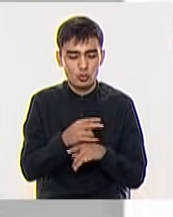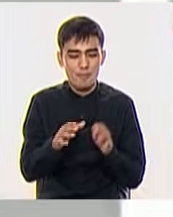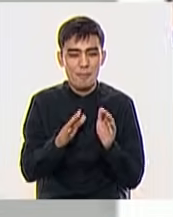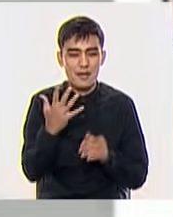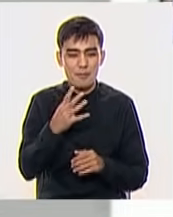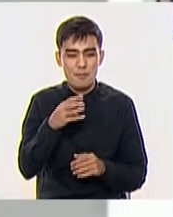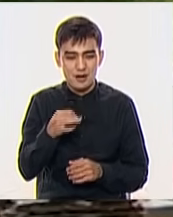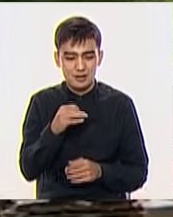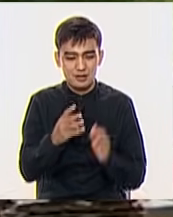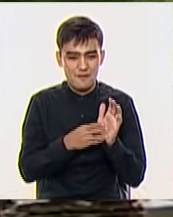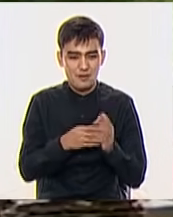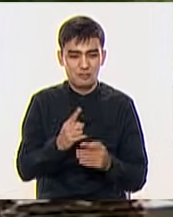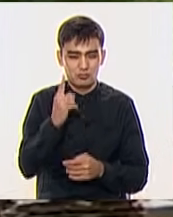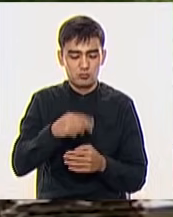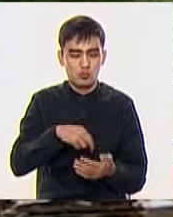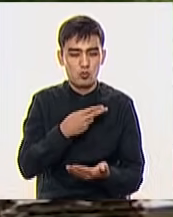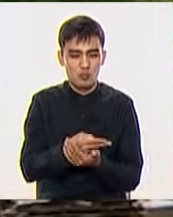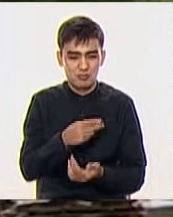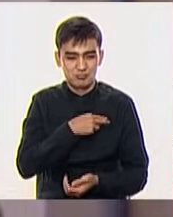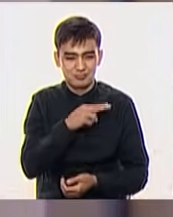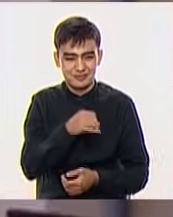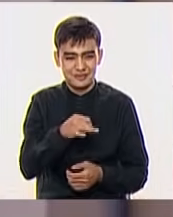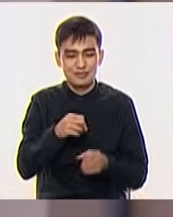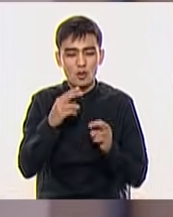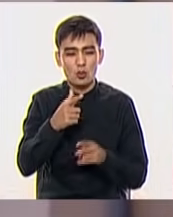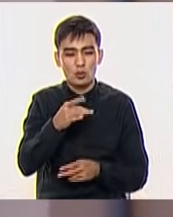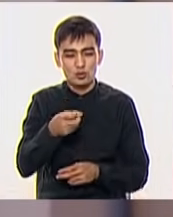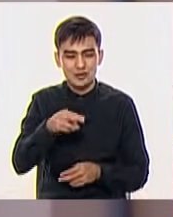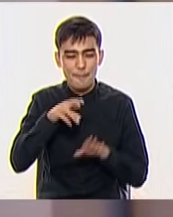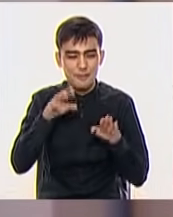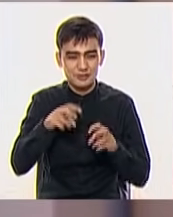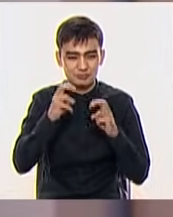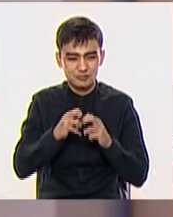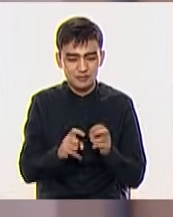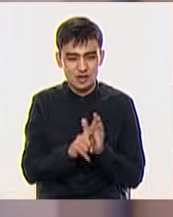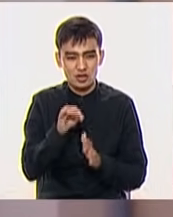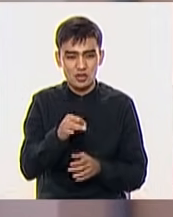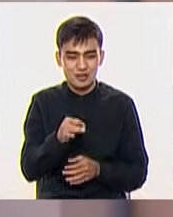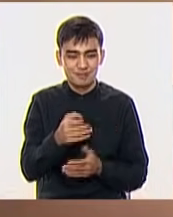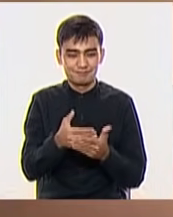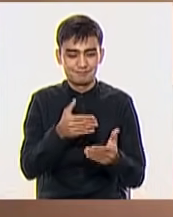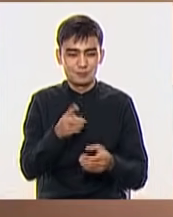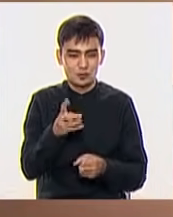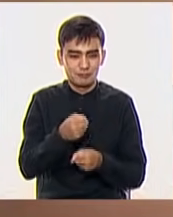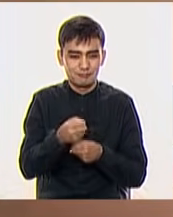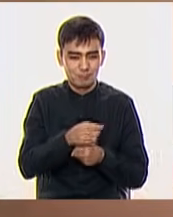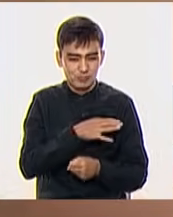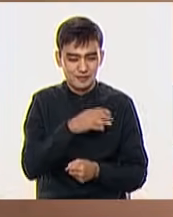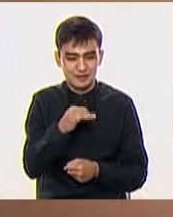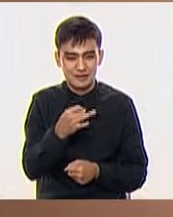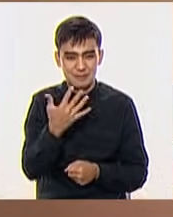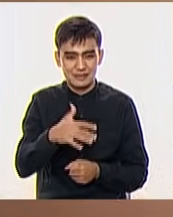упала с 9 этажа и скончалась. Следственные органы в Грузии установили, что перед этим над ней надругались. Главный